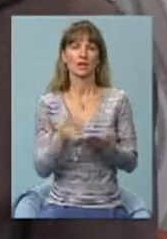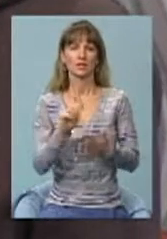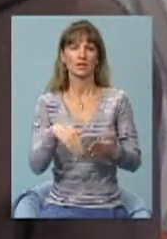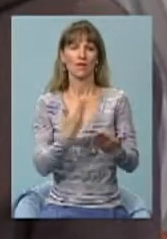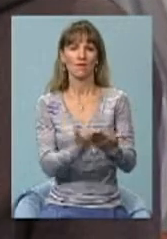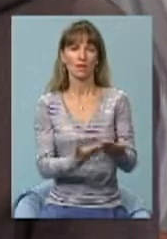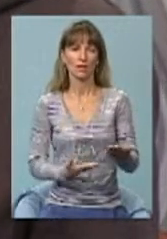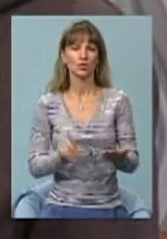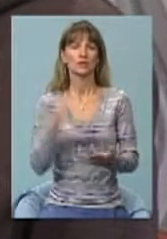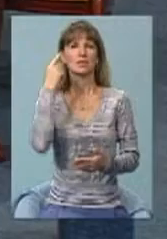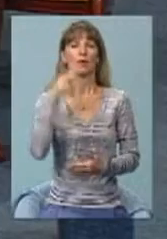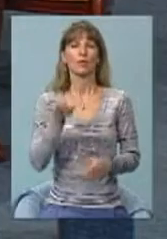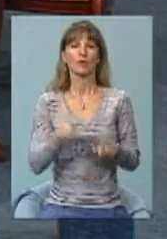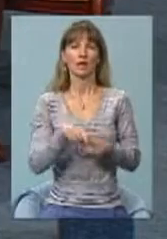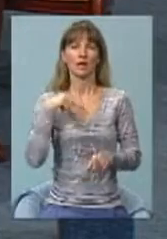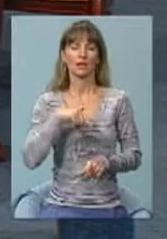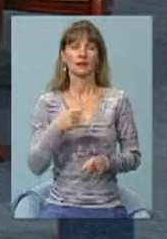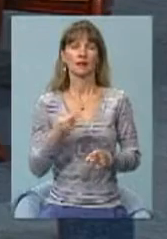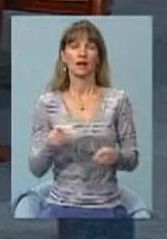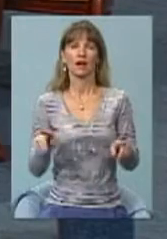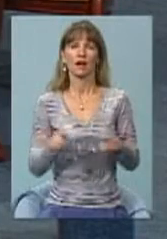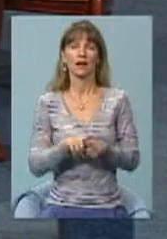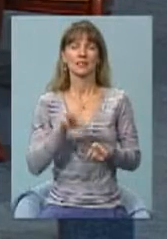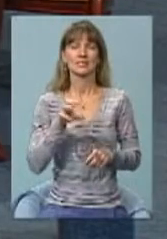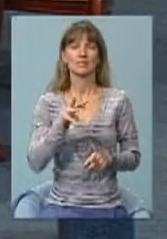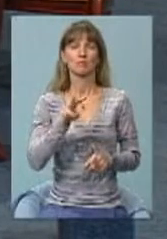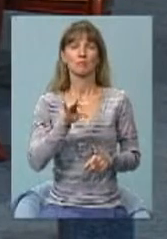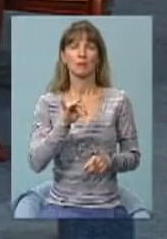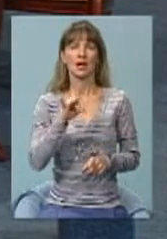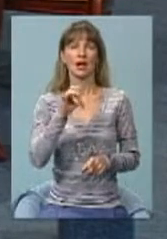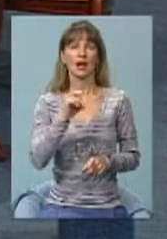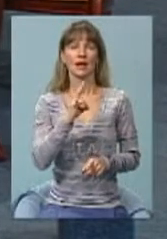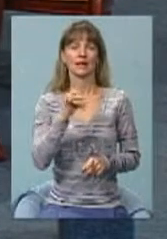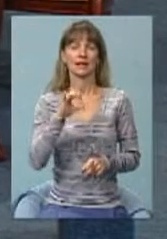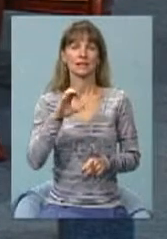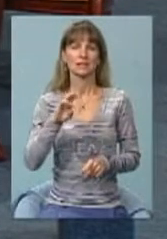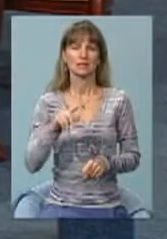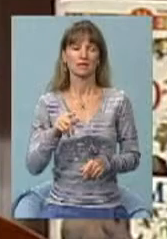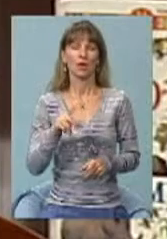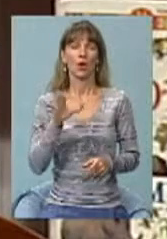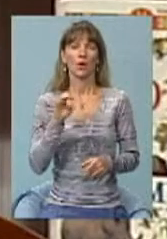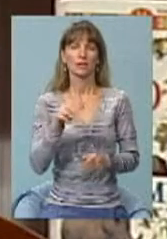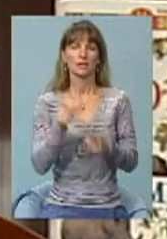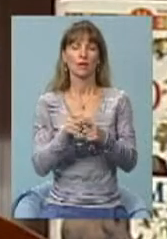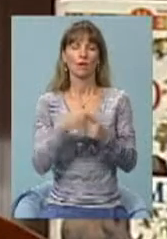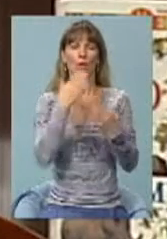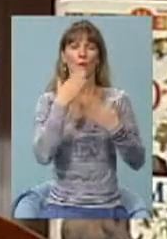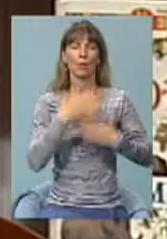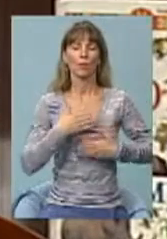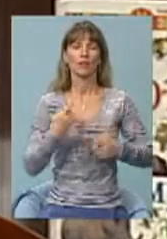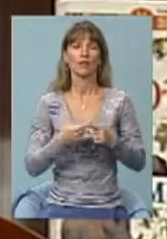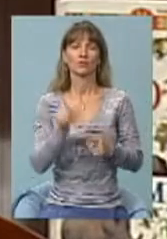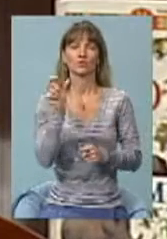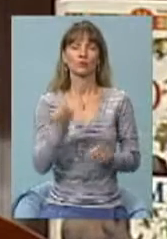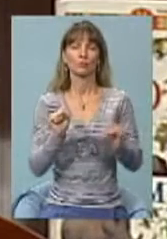Що ти знаєш про таку рису характеру, як смиренність? Смирение – это синоним к слову «любовь». Это человек, он